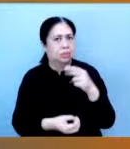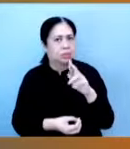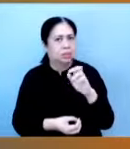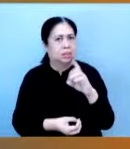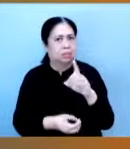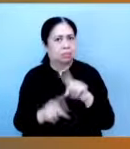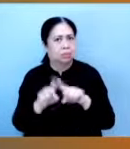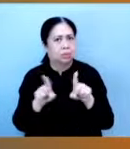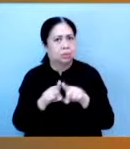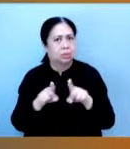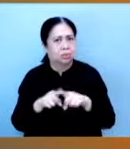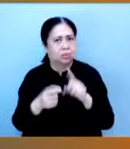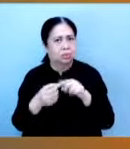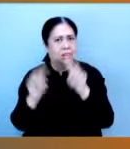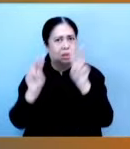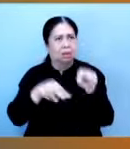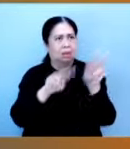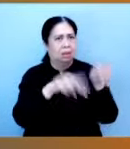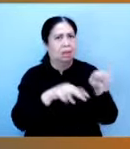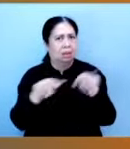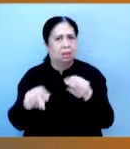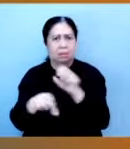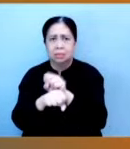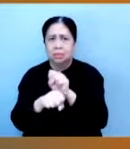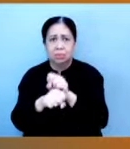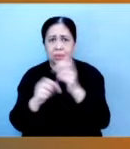na rin sa pagmamaliit sa ibang mga